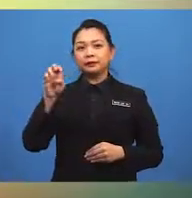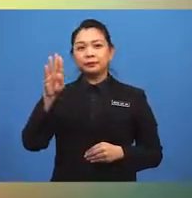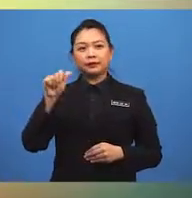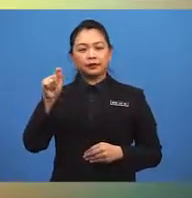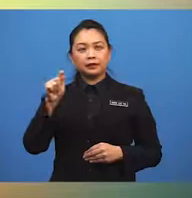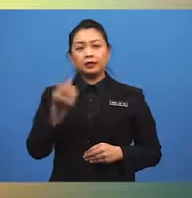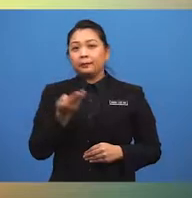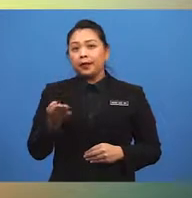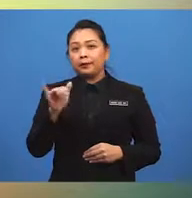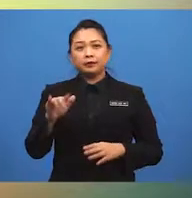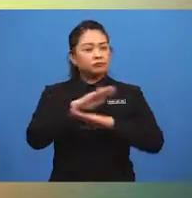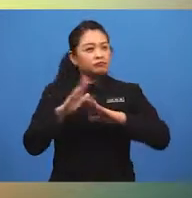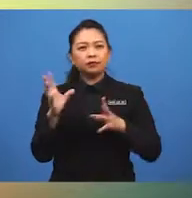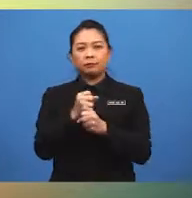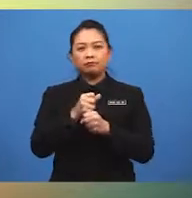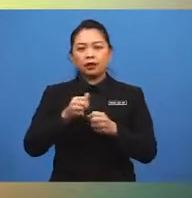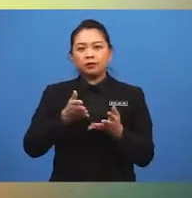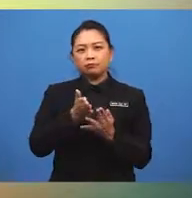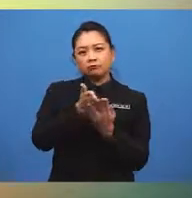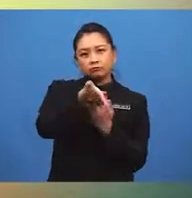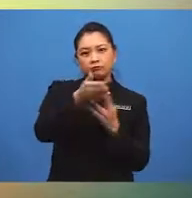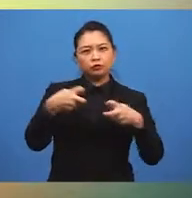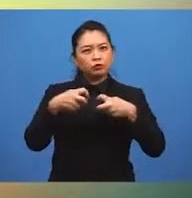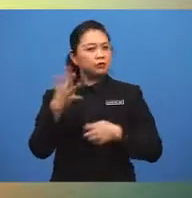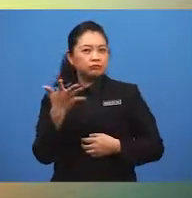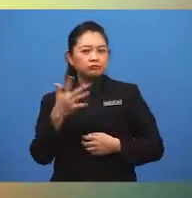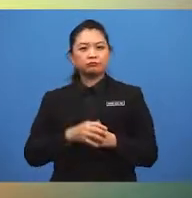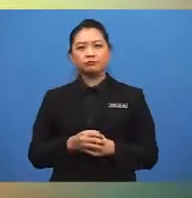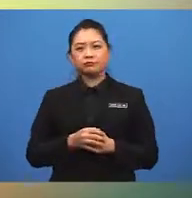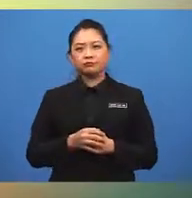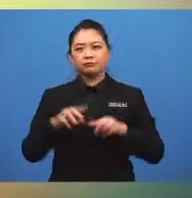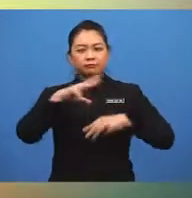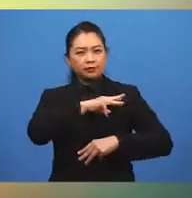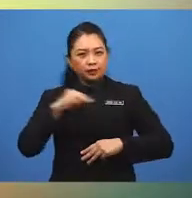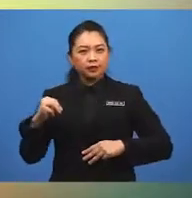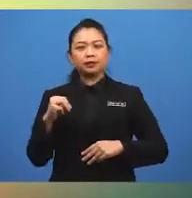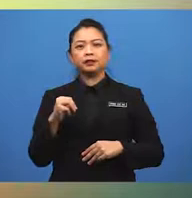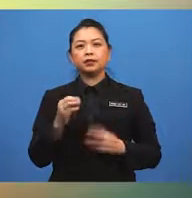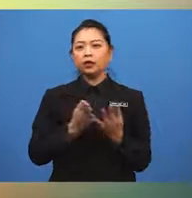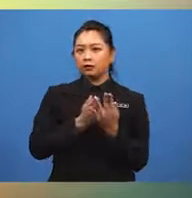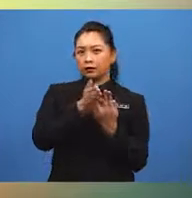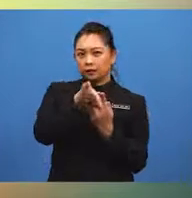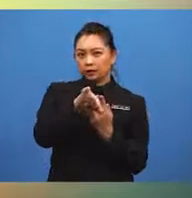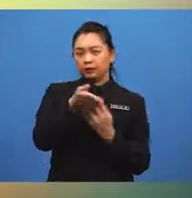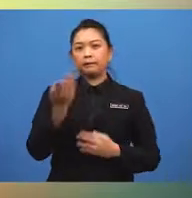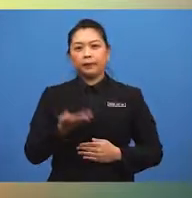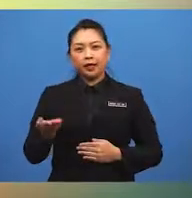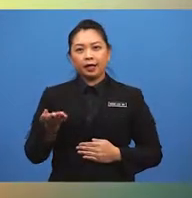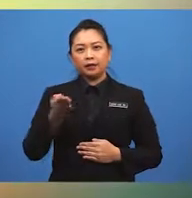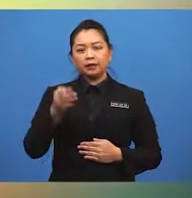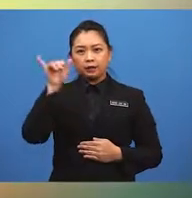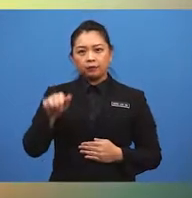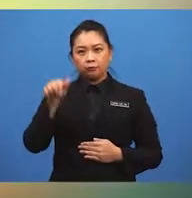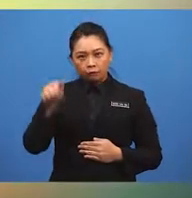yang tidak dapat mengalirkan arus elektrik, manakala konduktor adalah bahan yang